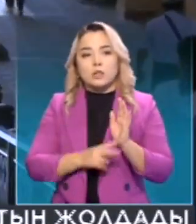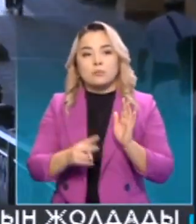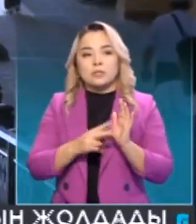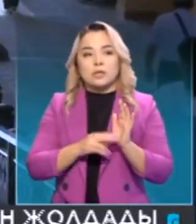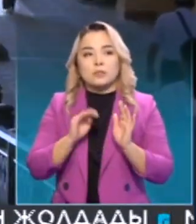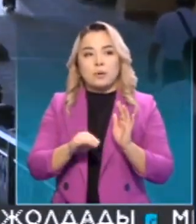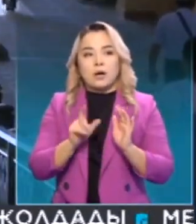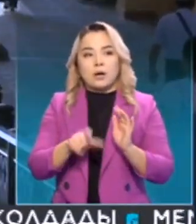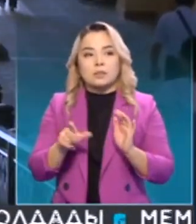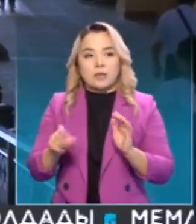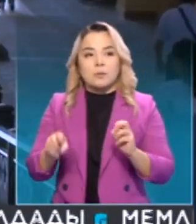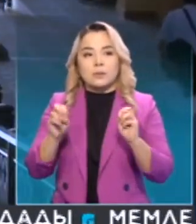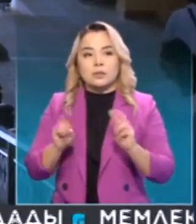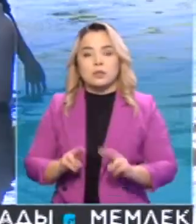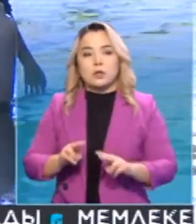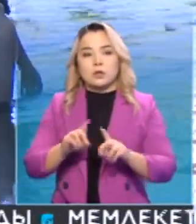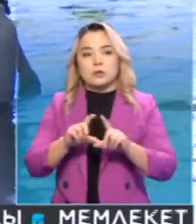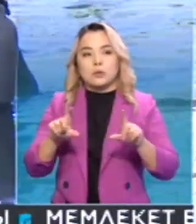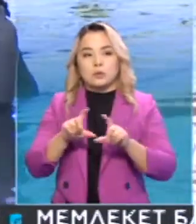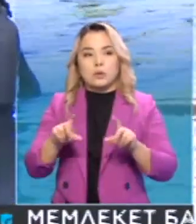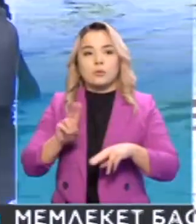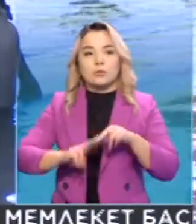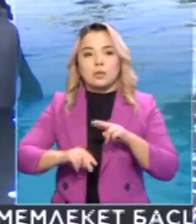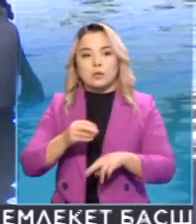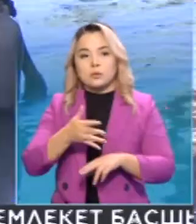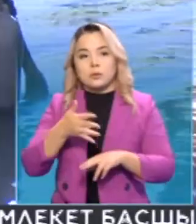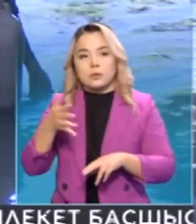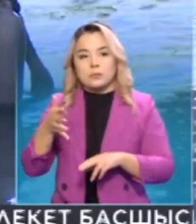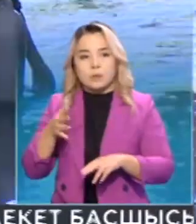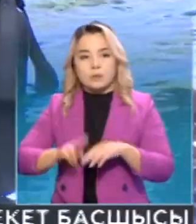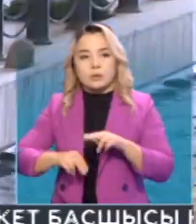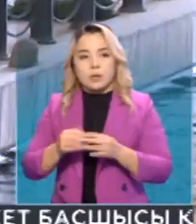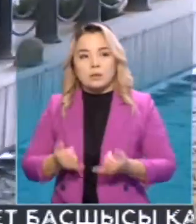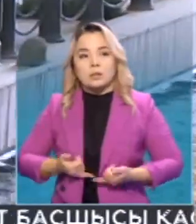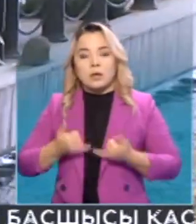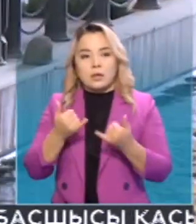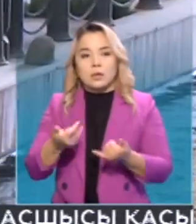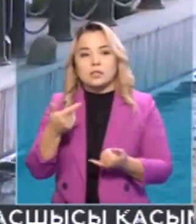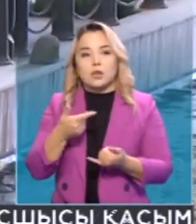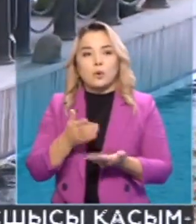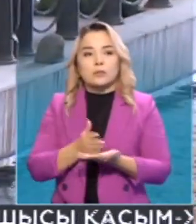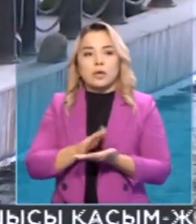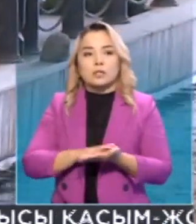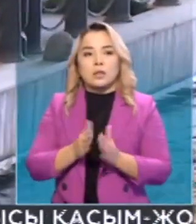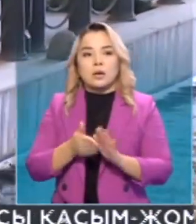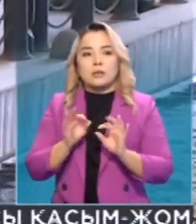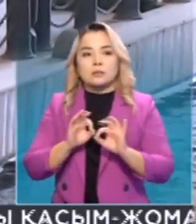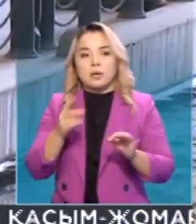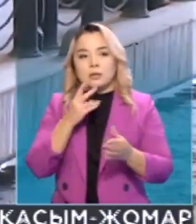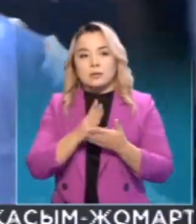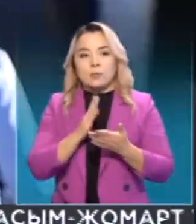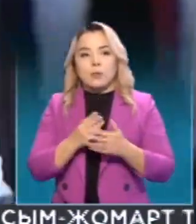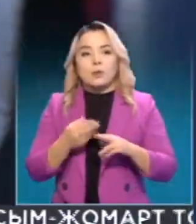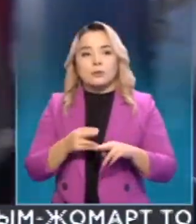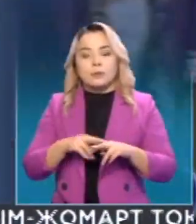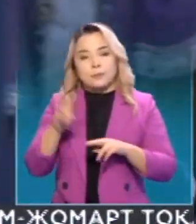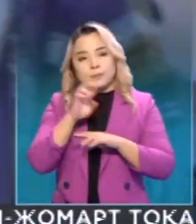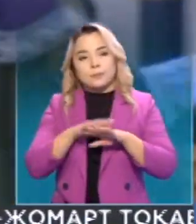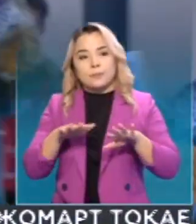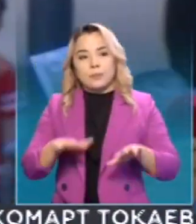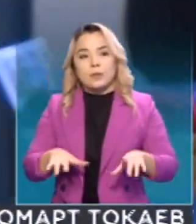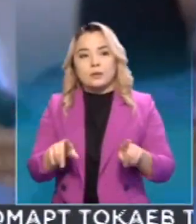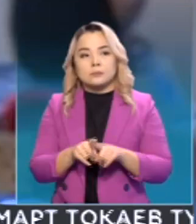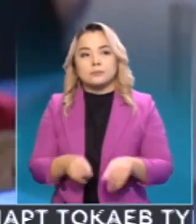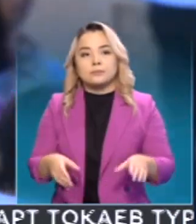мың адамға арналған көп қабатты үйлер салынды. Әрі Қасым Жомарт Тоқаев геосаяси ахуалға тоқталды. Айтуынша еліміз